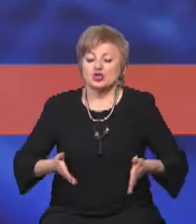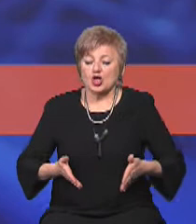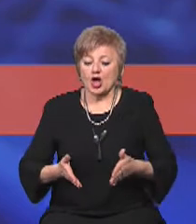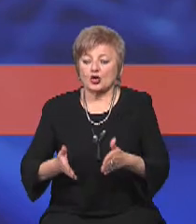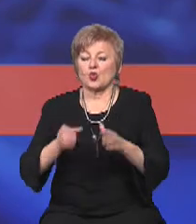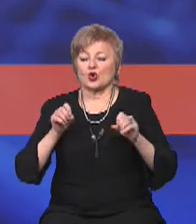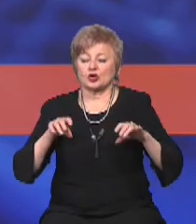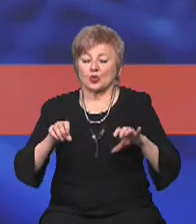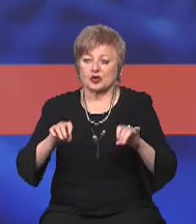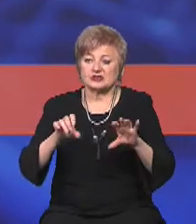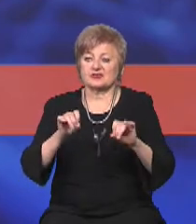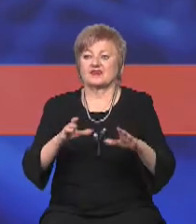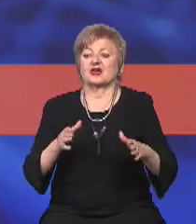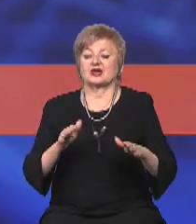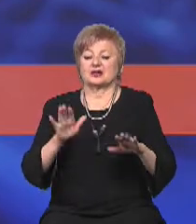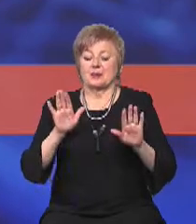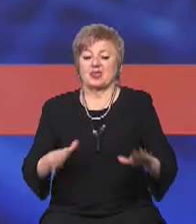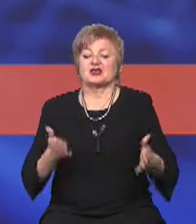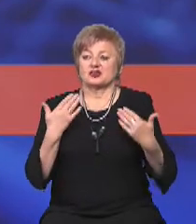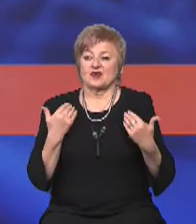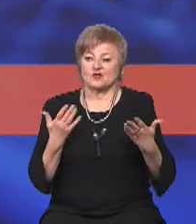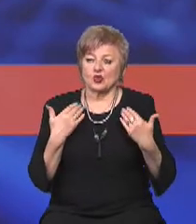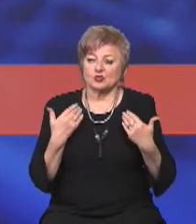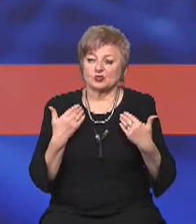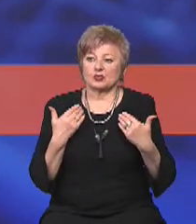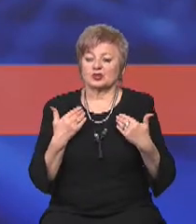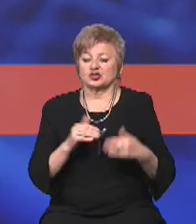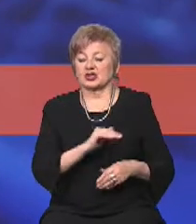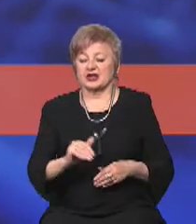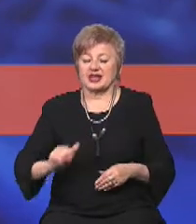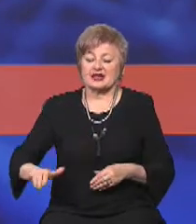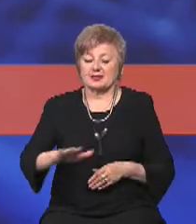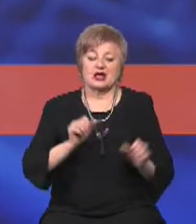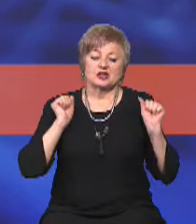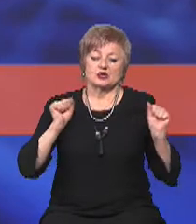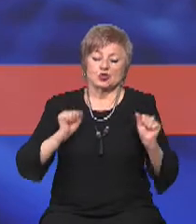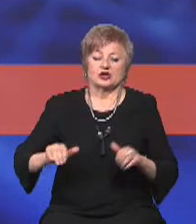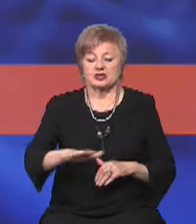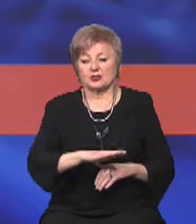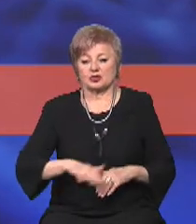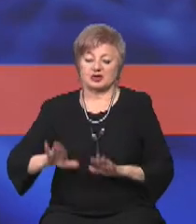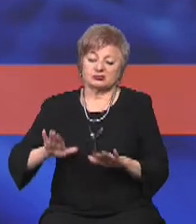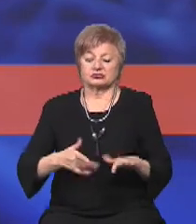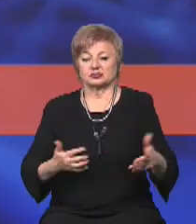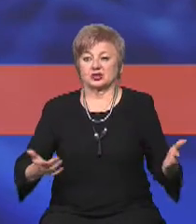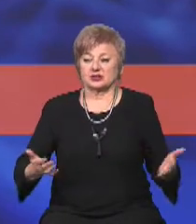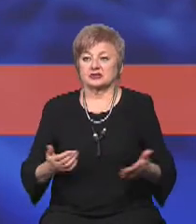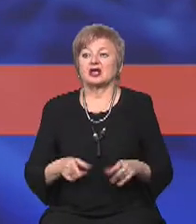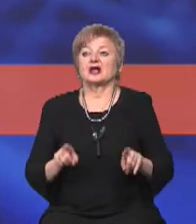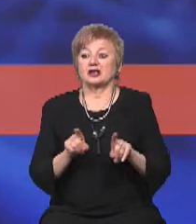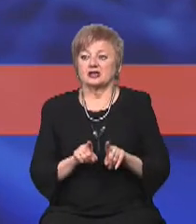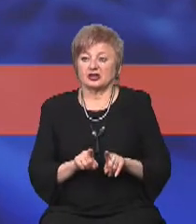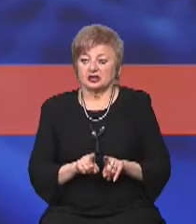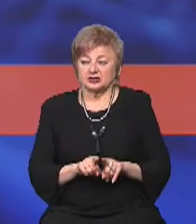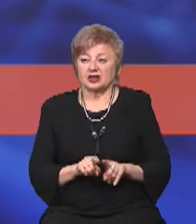ну, найчастіше подають зони відпочинку, ті ж самі дитячі майданчики, спортивні майданчики. І також